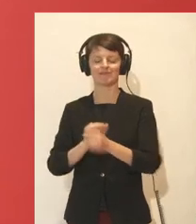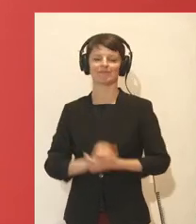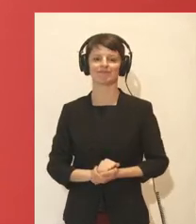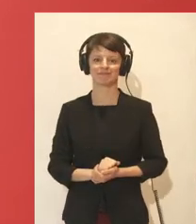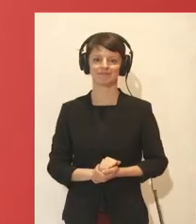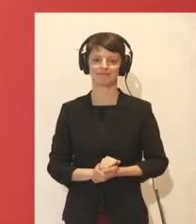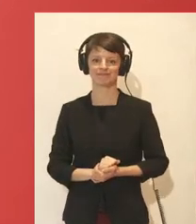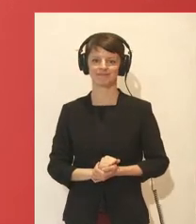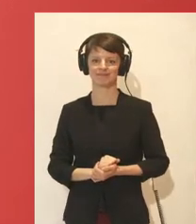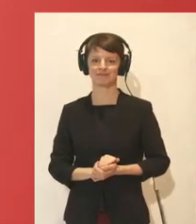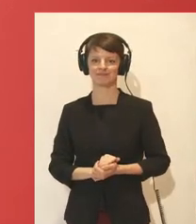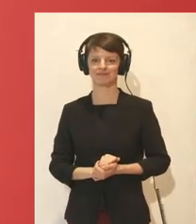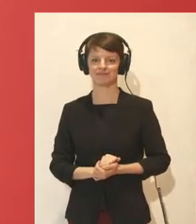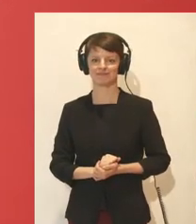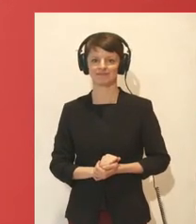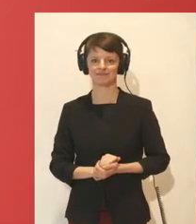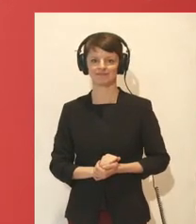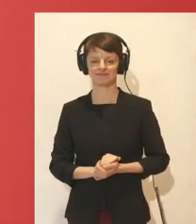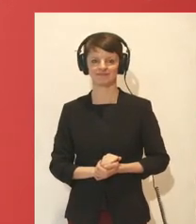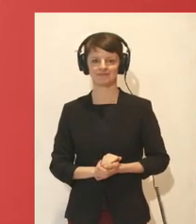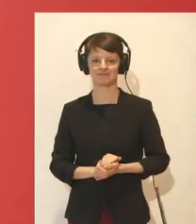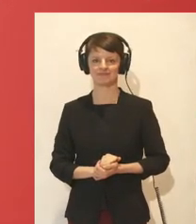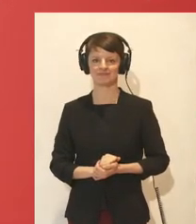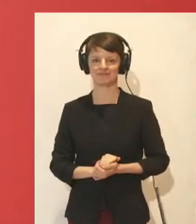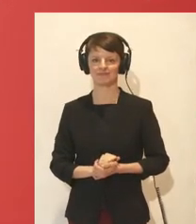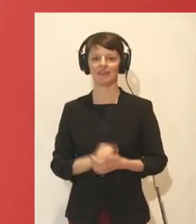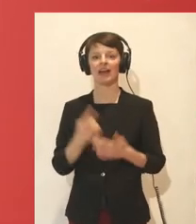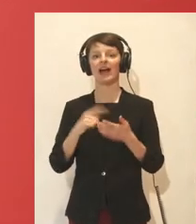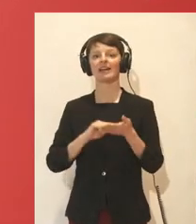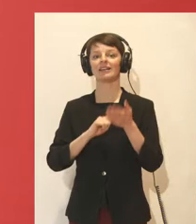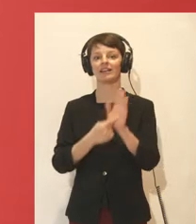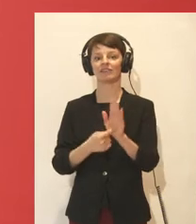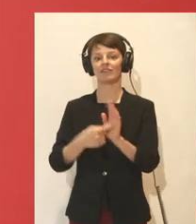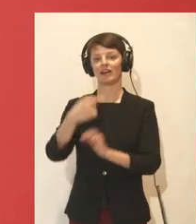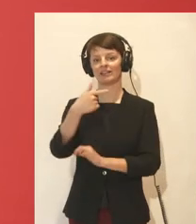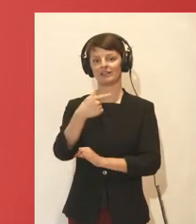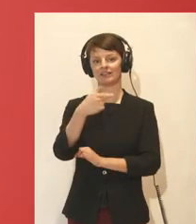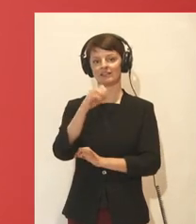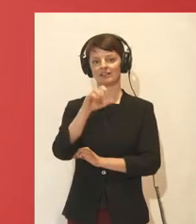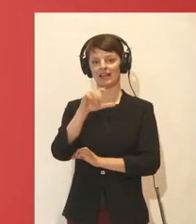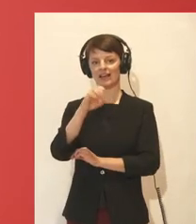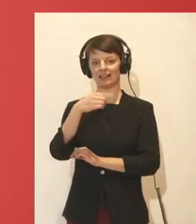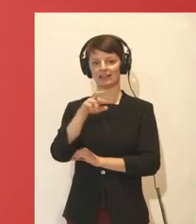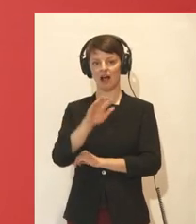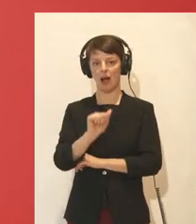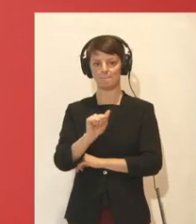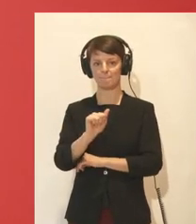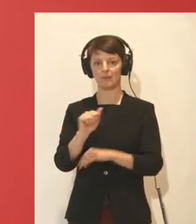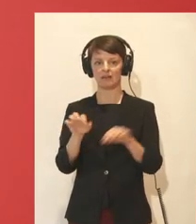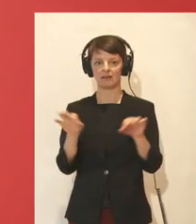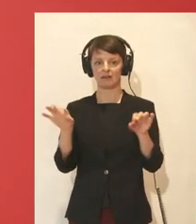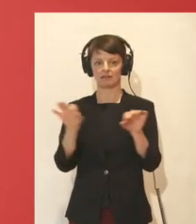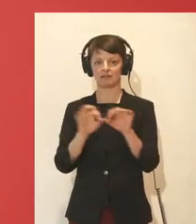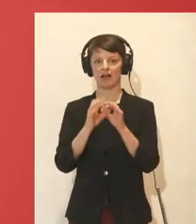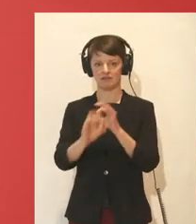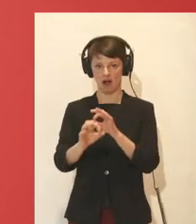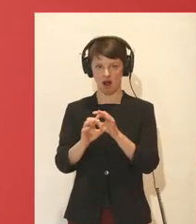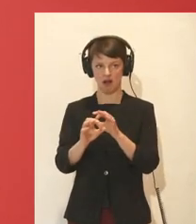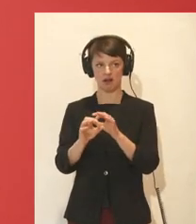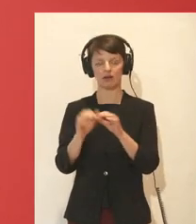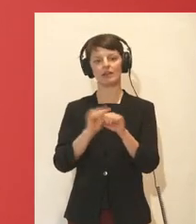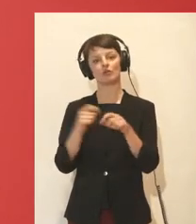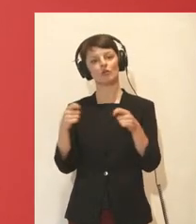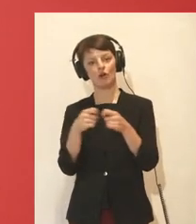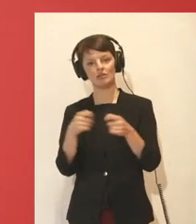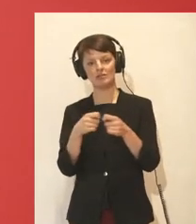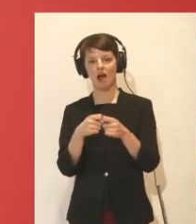ein hinweis noch zum telegramm kanal auch eine möglichkeit mit uns in kontakt zu bleiben und informationen